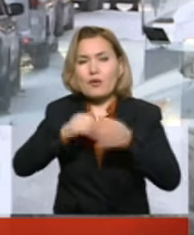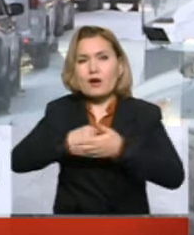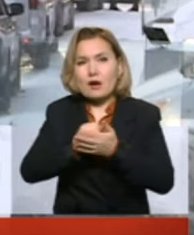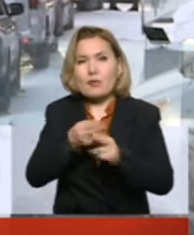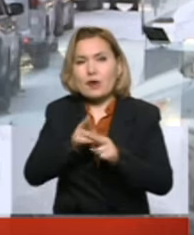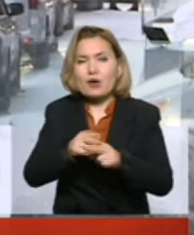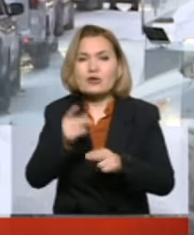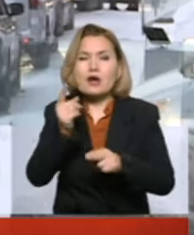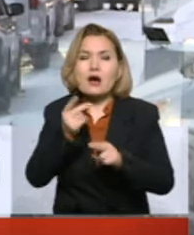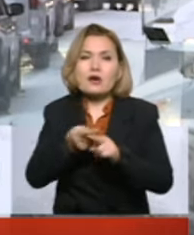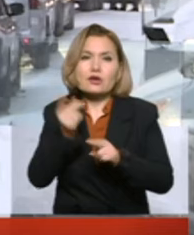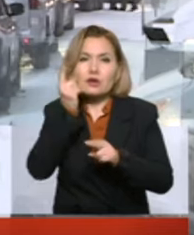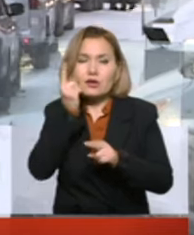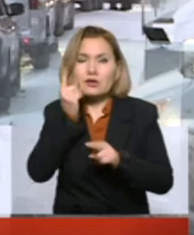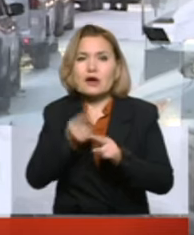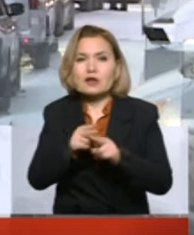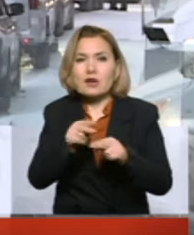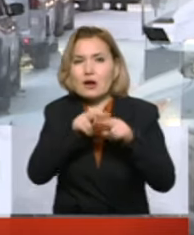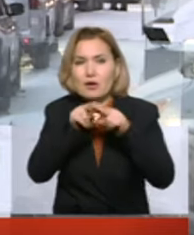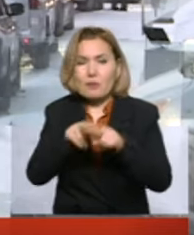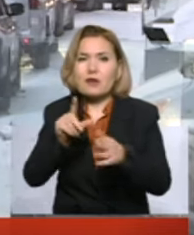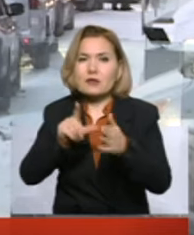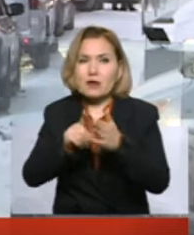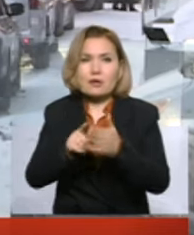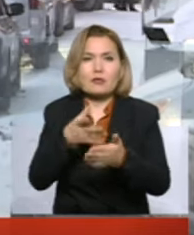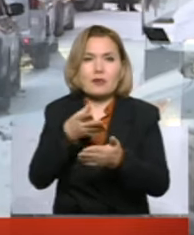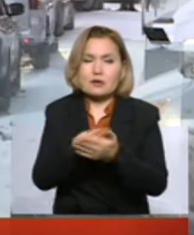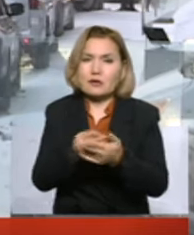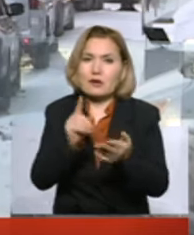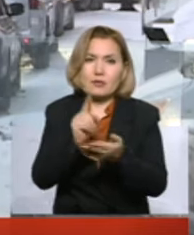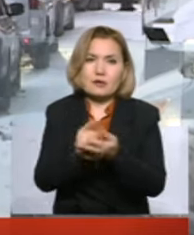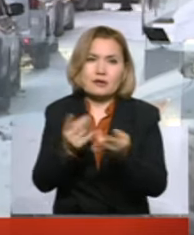түсімдер әлдеқайда артпақ. Дос Шамаратұлы, Айдос Тұрғынов, Ұлттық арна.